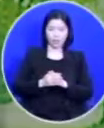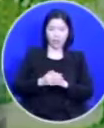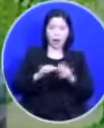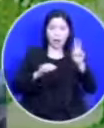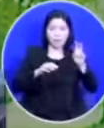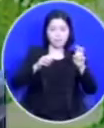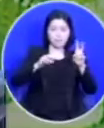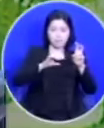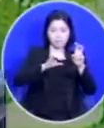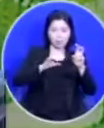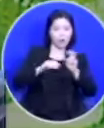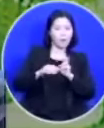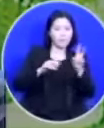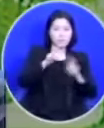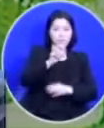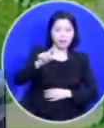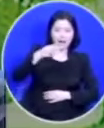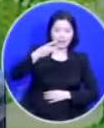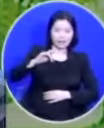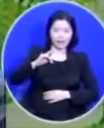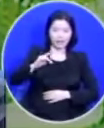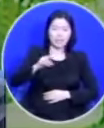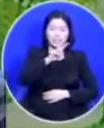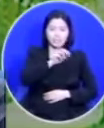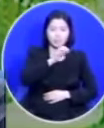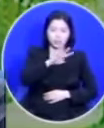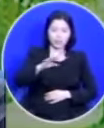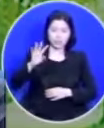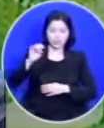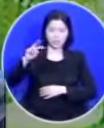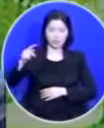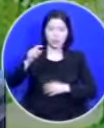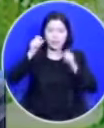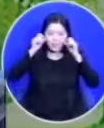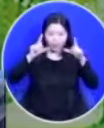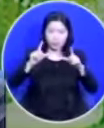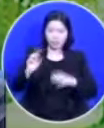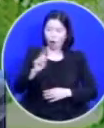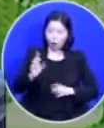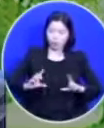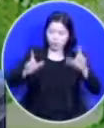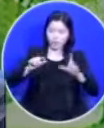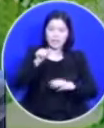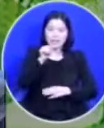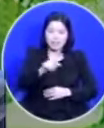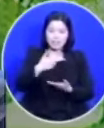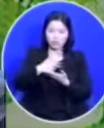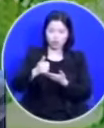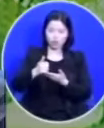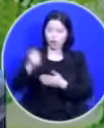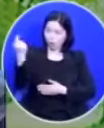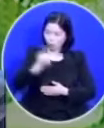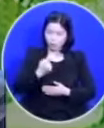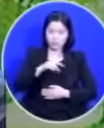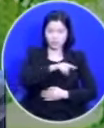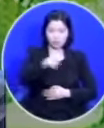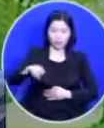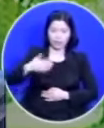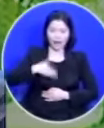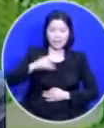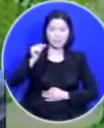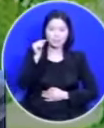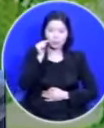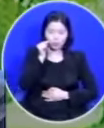24장 4 12절에 보면 깨어 있으라 어느 날에 너희 주가 이 맞는지 너희가 알지 못함이니라